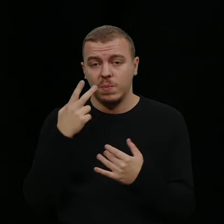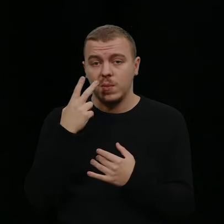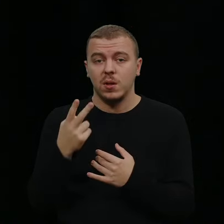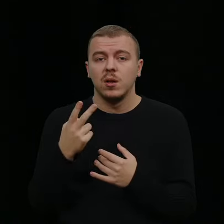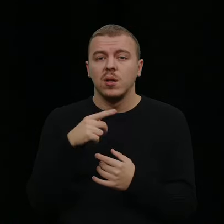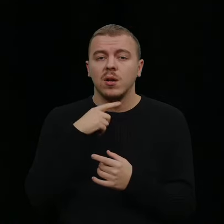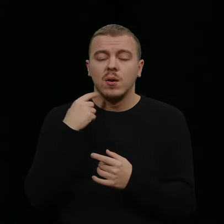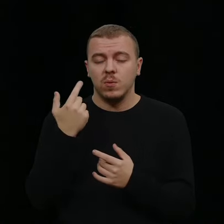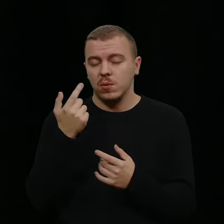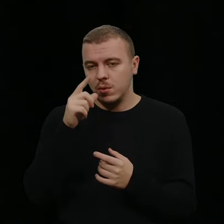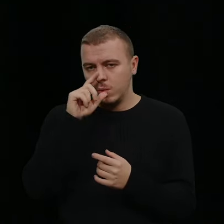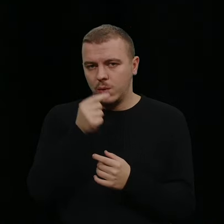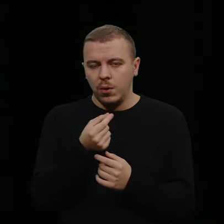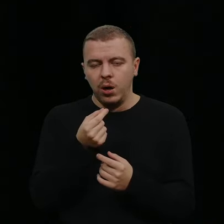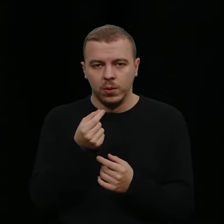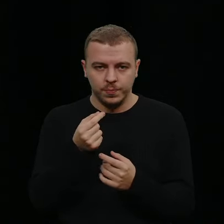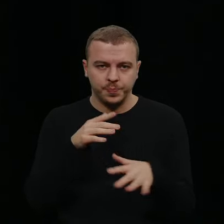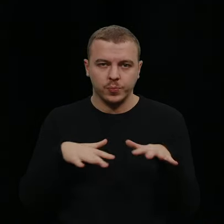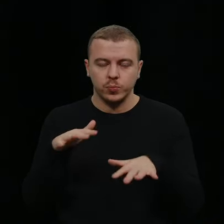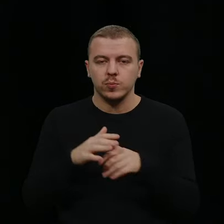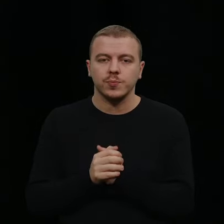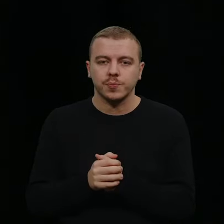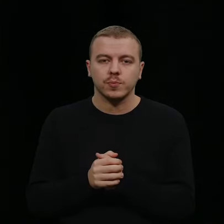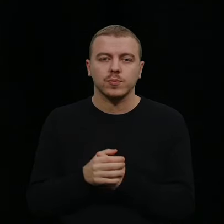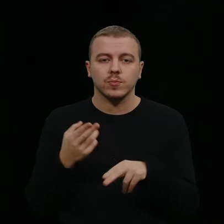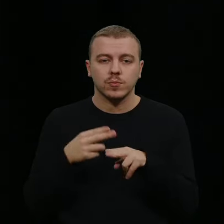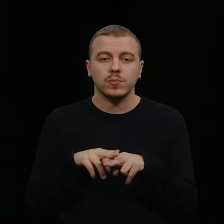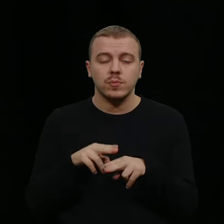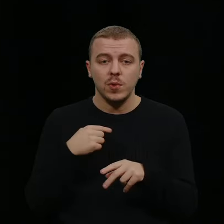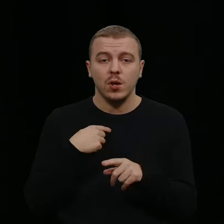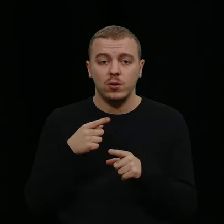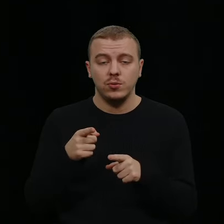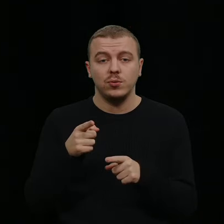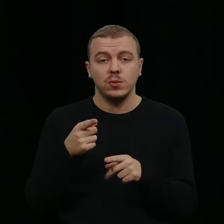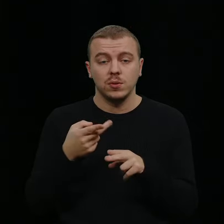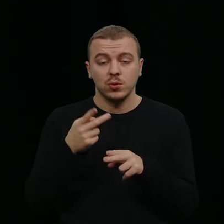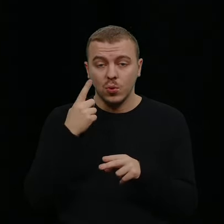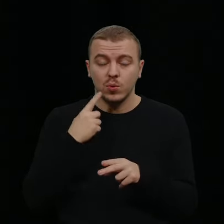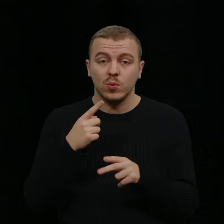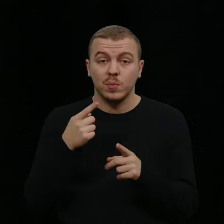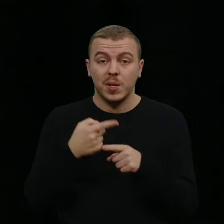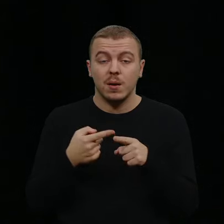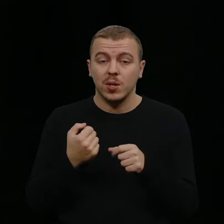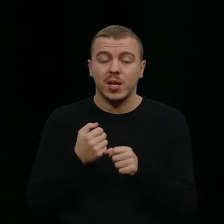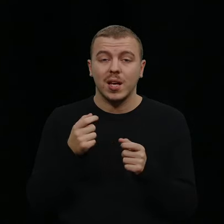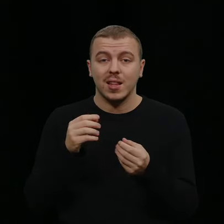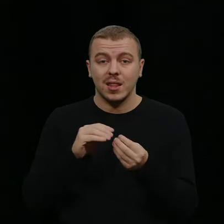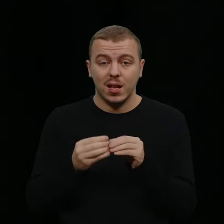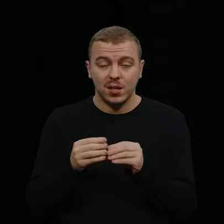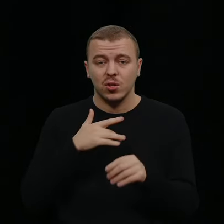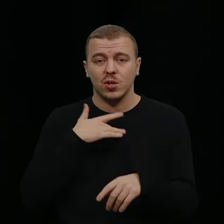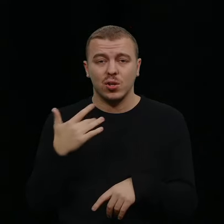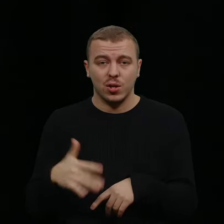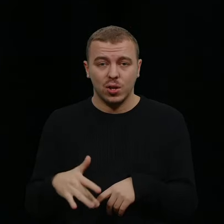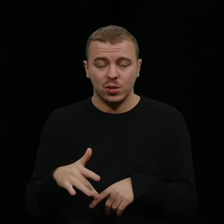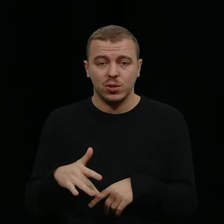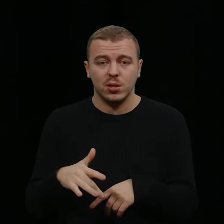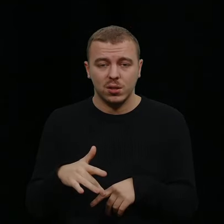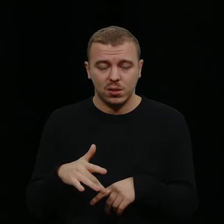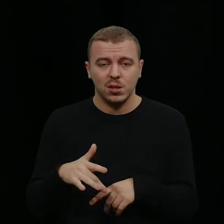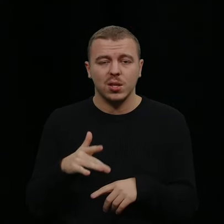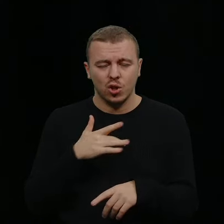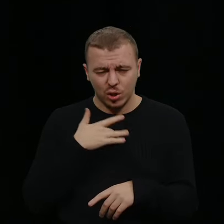turime labai liūdnas pasekmes. Todėl aš esu už tai, kad priemonės būtų derinamos, reiškia, ir griežtos, ir tikrai